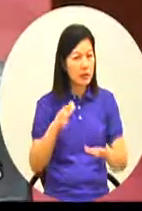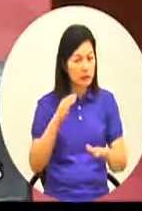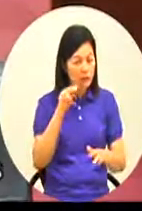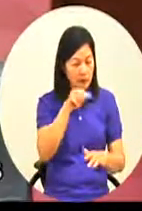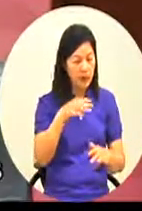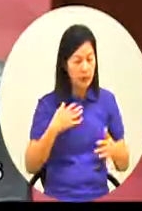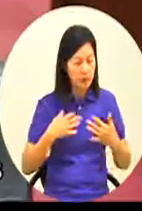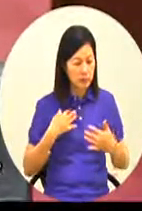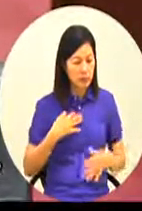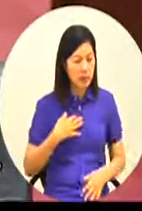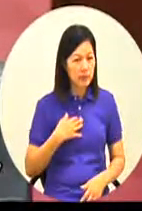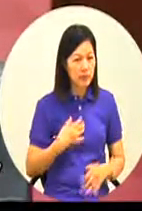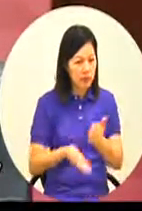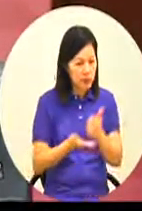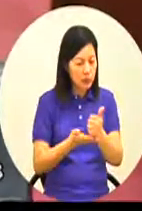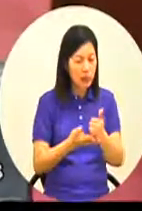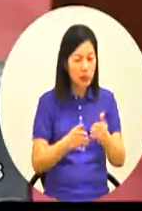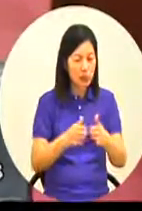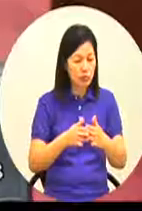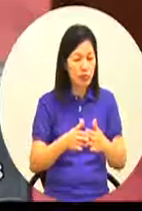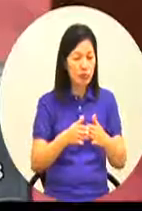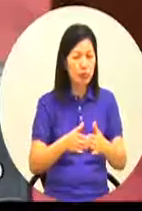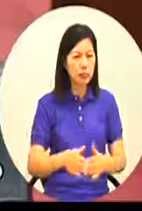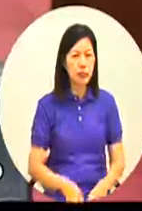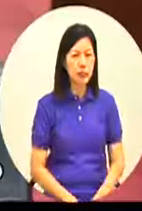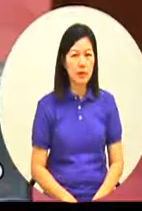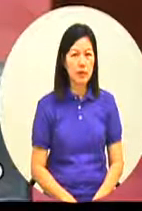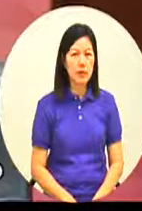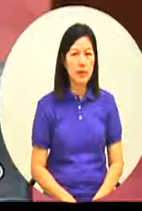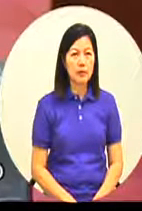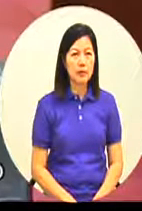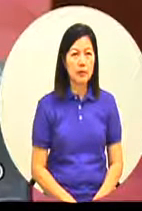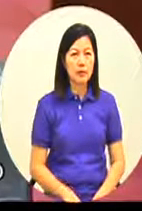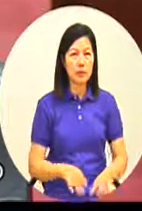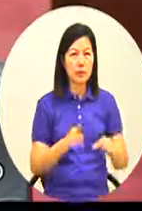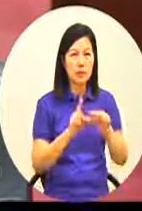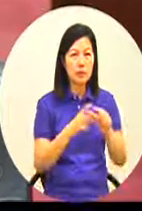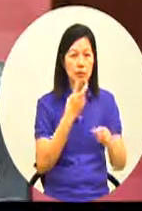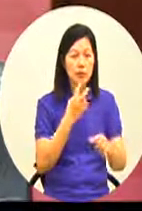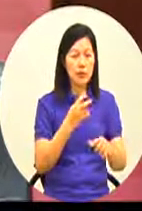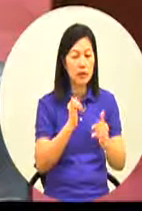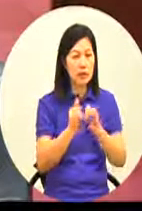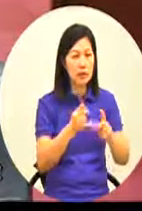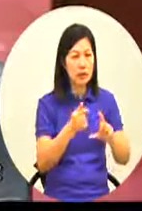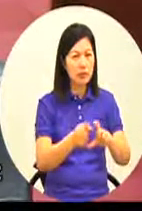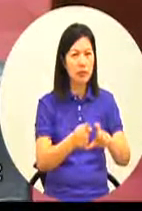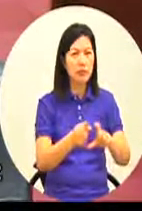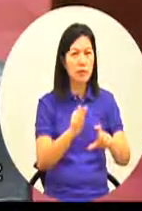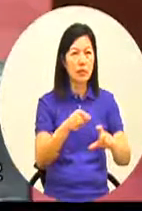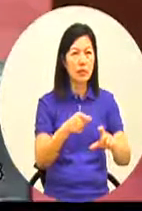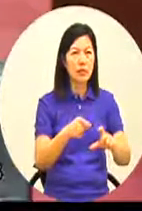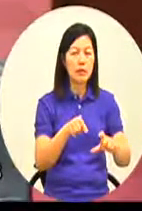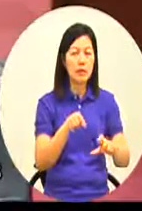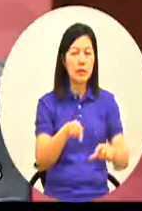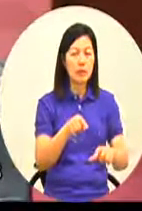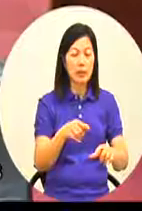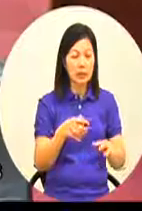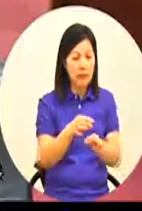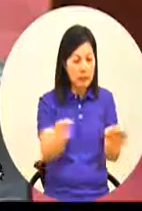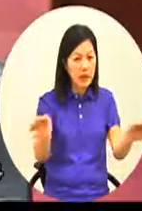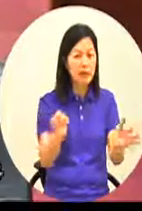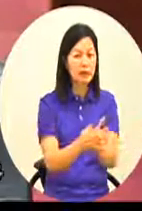下吼，应该去叙讲就叙讲。中仑社区，俺都发觉中仑社区吼，讲白了，因的钱分等于啊，但是